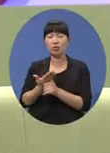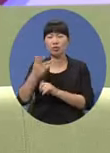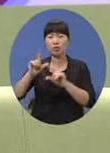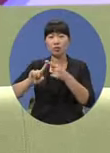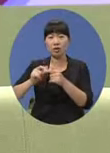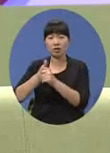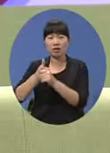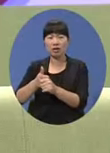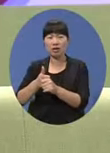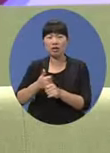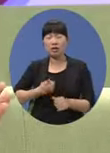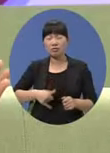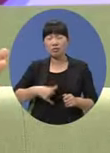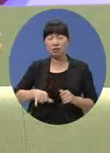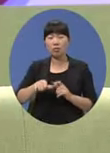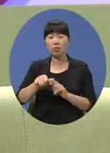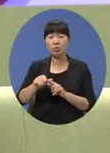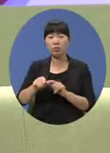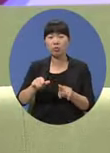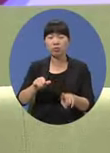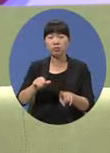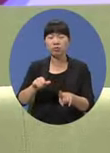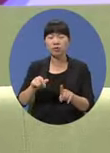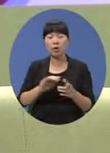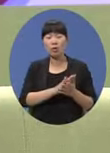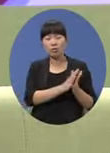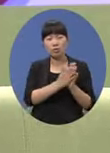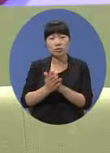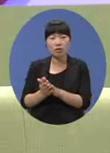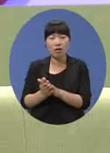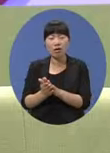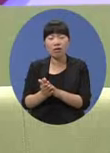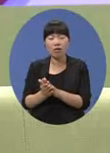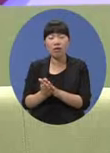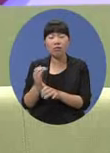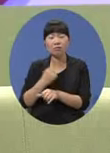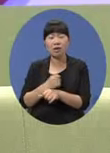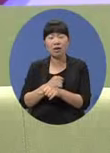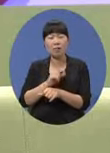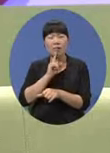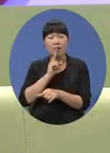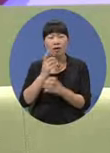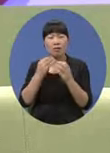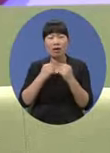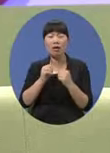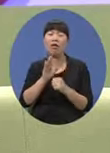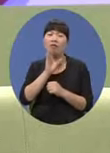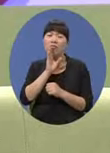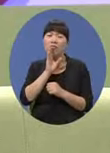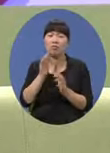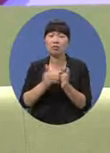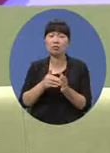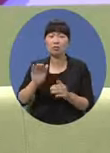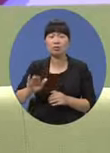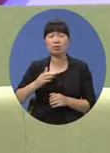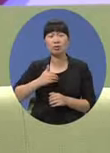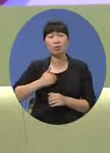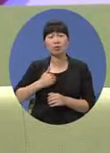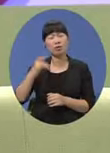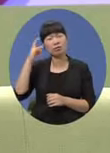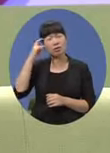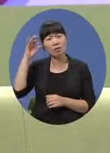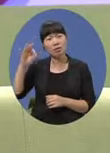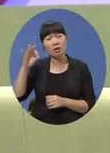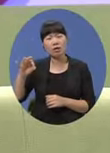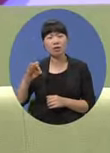따라 아이들이 뭐 그거에 따라 변하고 하는 그런 말씀도 맞으신데, 제가 어떻게